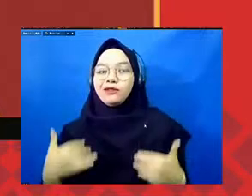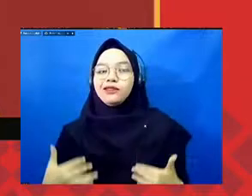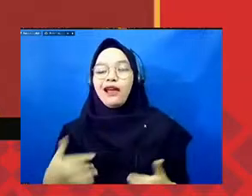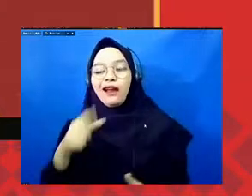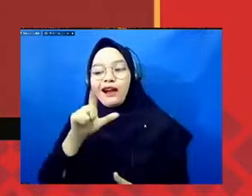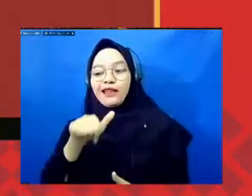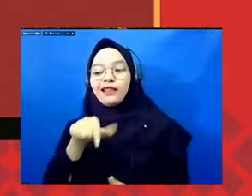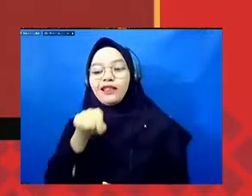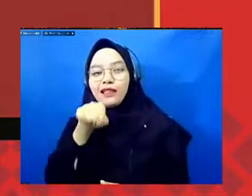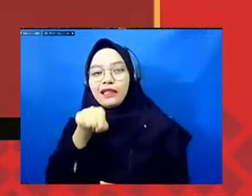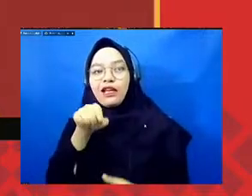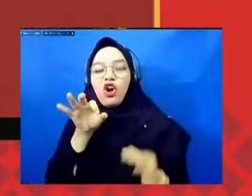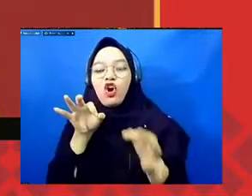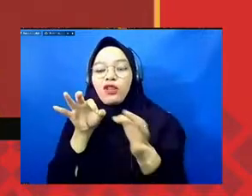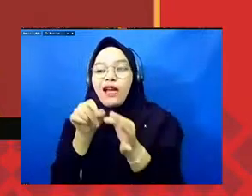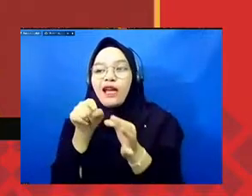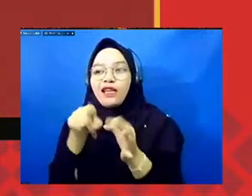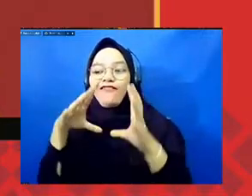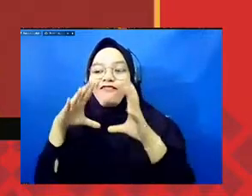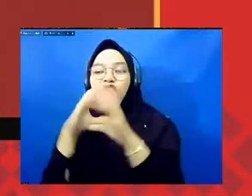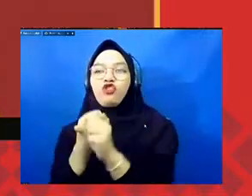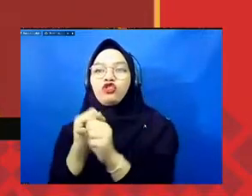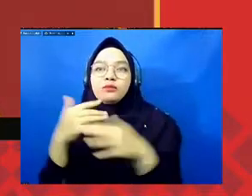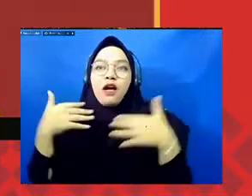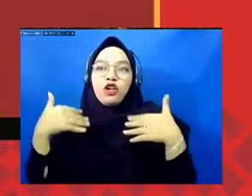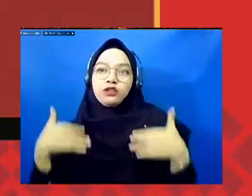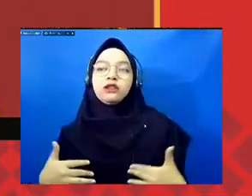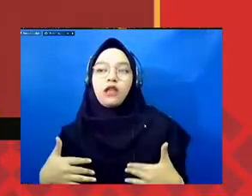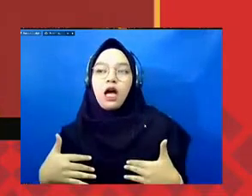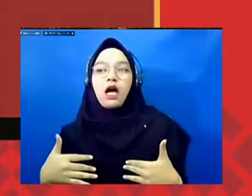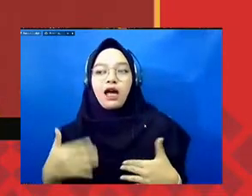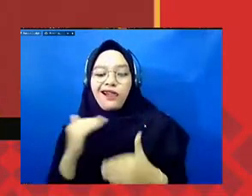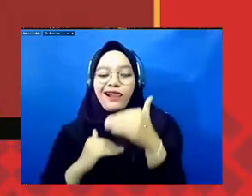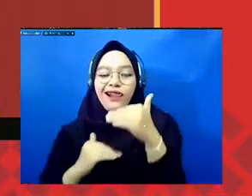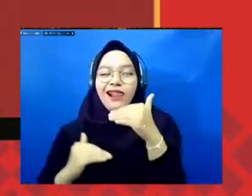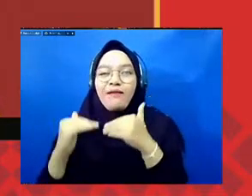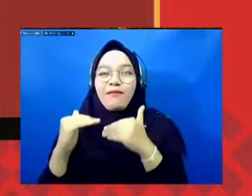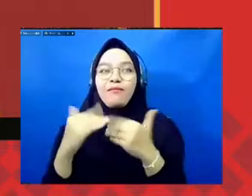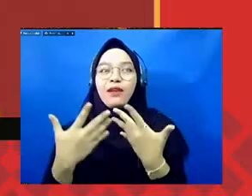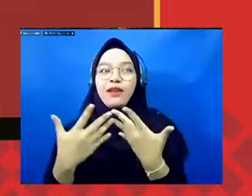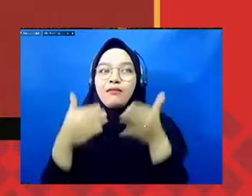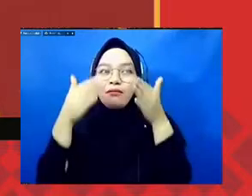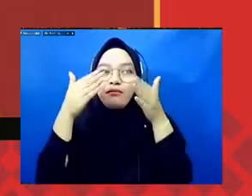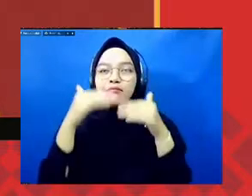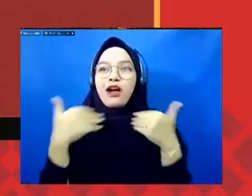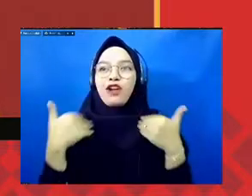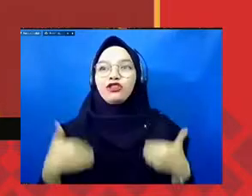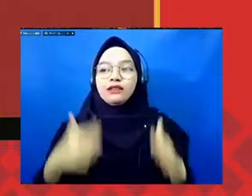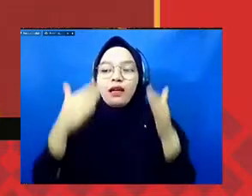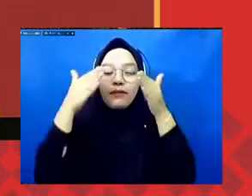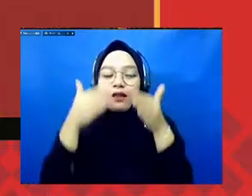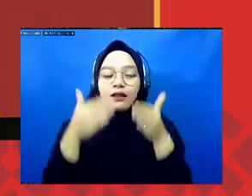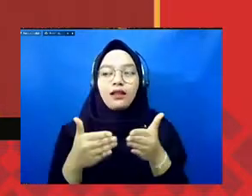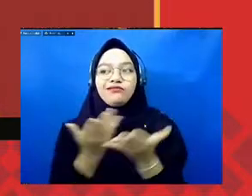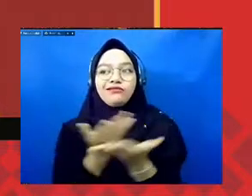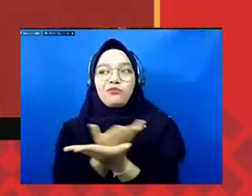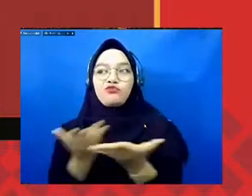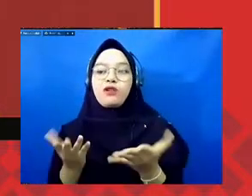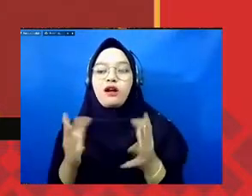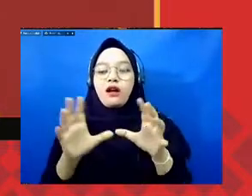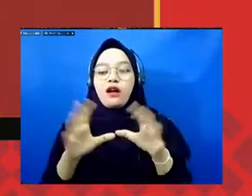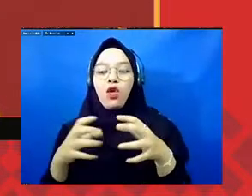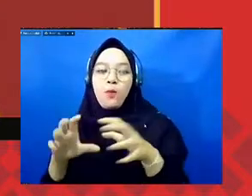pada manusia. Kota itu akan lebih memperhatikan manusia. Semua kelompok, baik